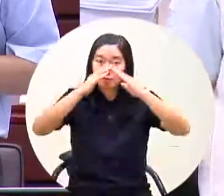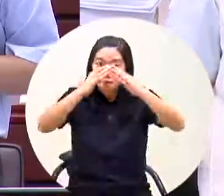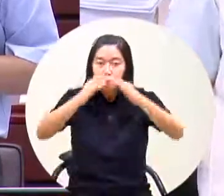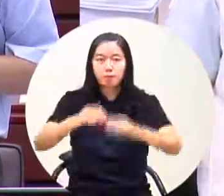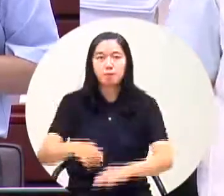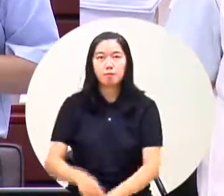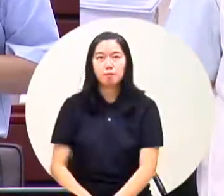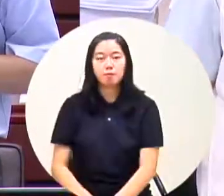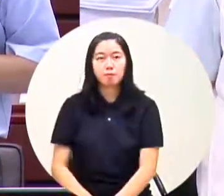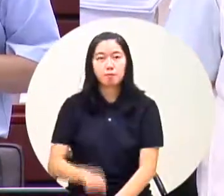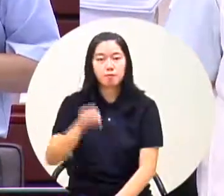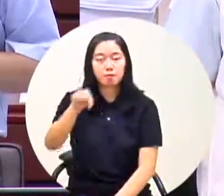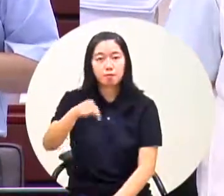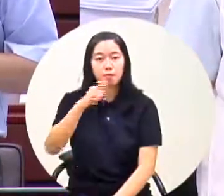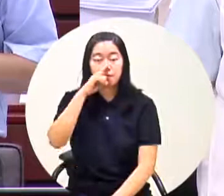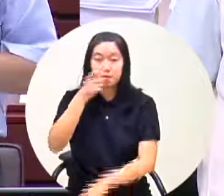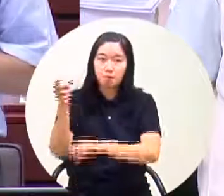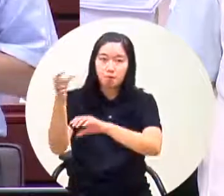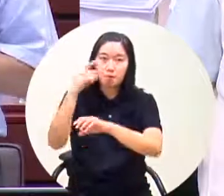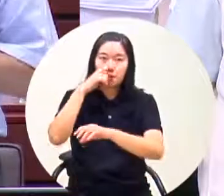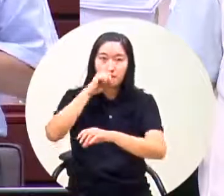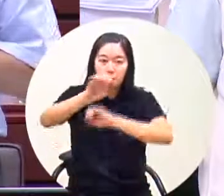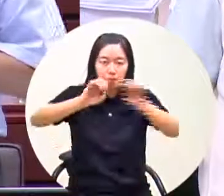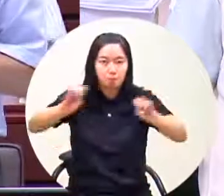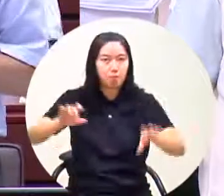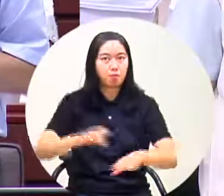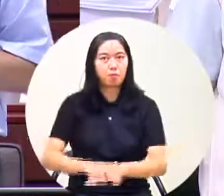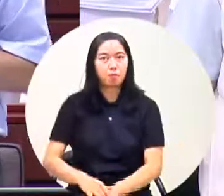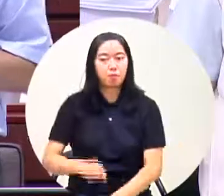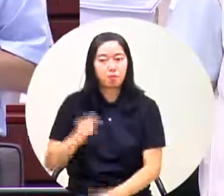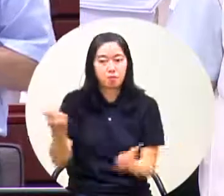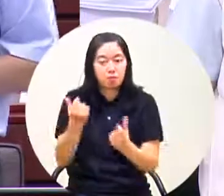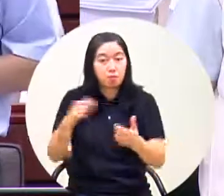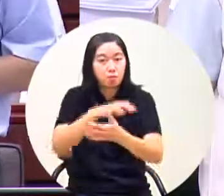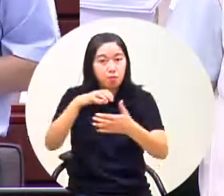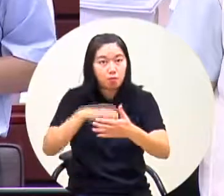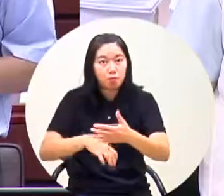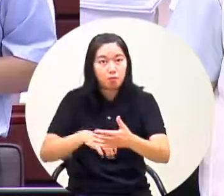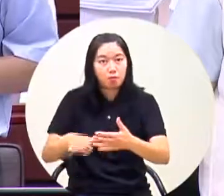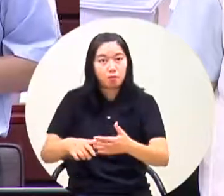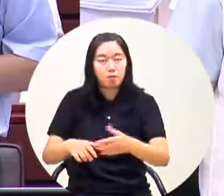按高雄市遮的粪扫，其实阮即马包括按